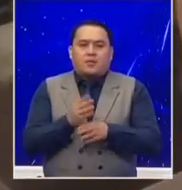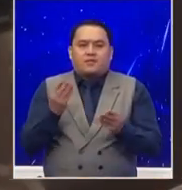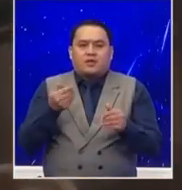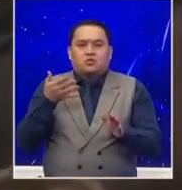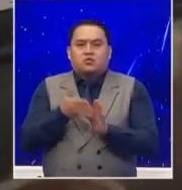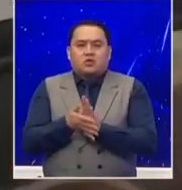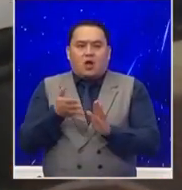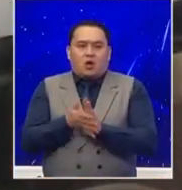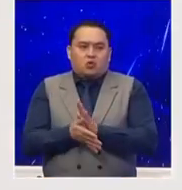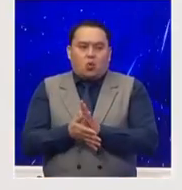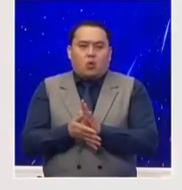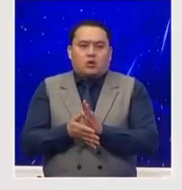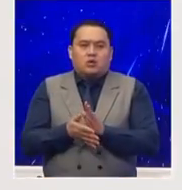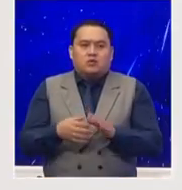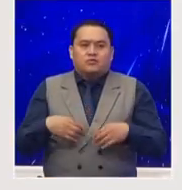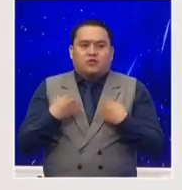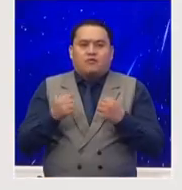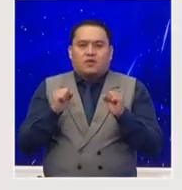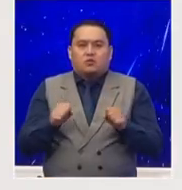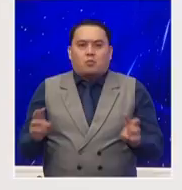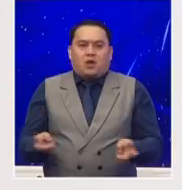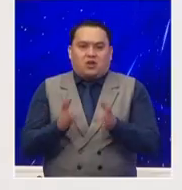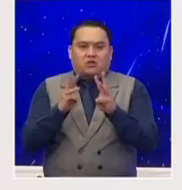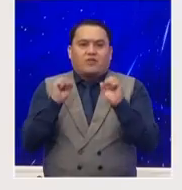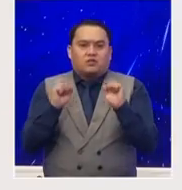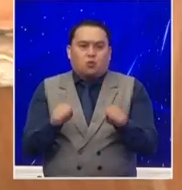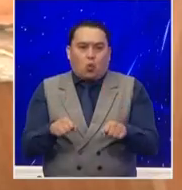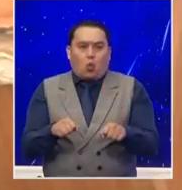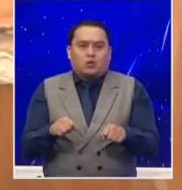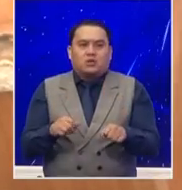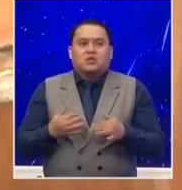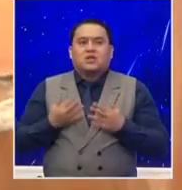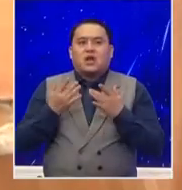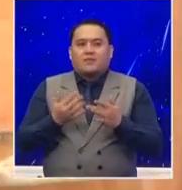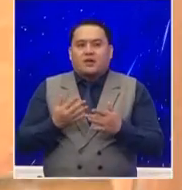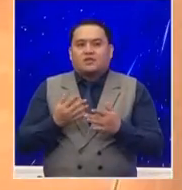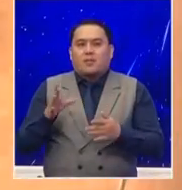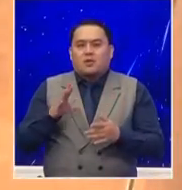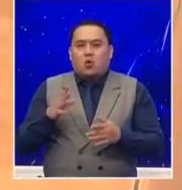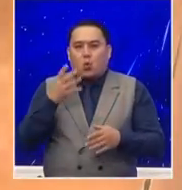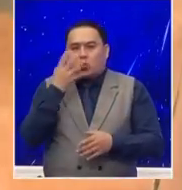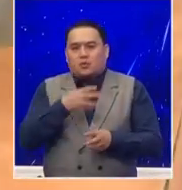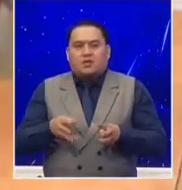финансовые затраты. С другой – страх возникновения пожара. Поэтому люди выдвигают свои требования, в числе которых